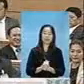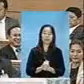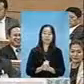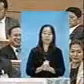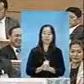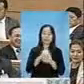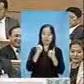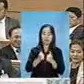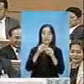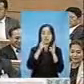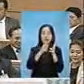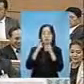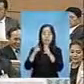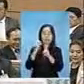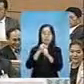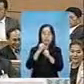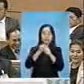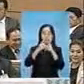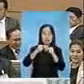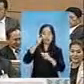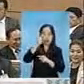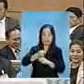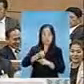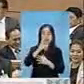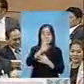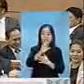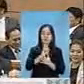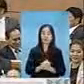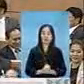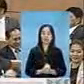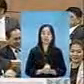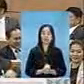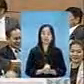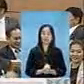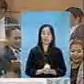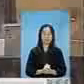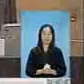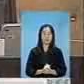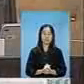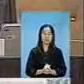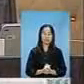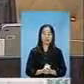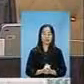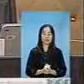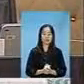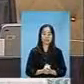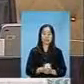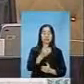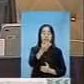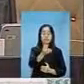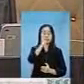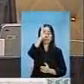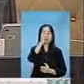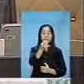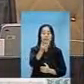นี่คือความเป็นจริงที่เกิดขึ้นท่านประธานครับ ครับท่านวชระครับท่านประท้วงว่าผมจะได้วินิ